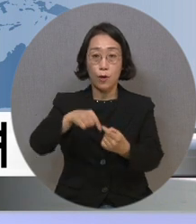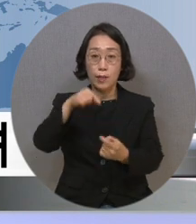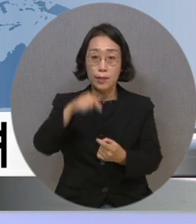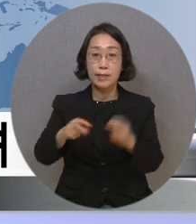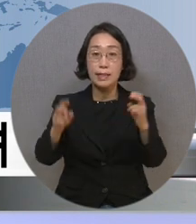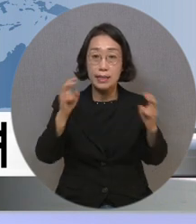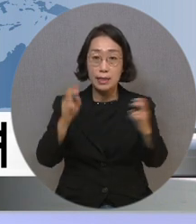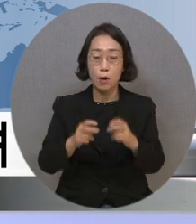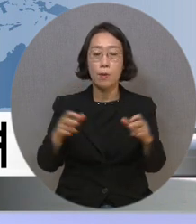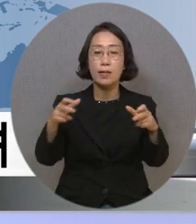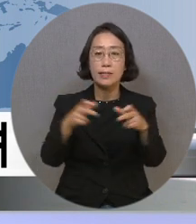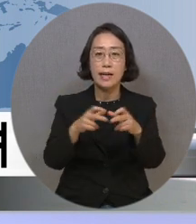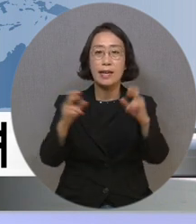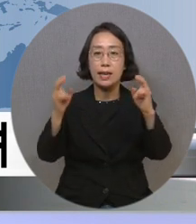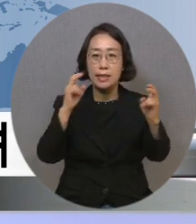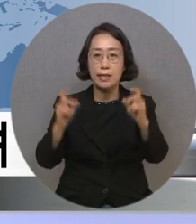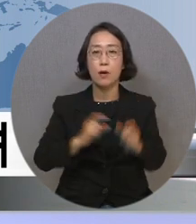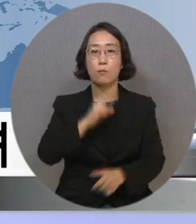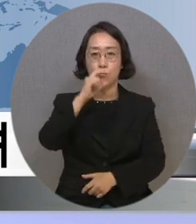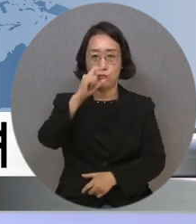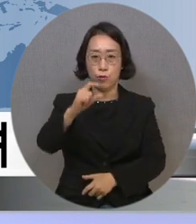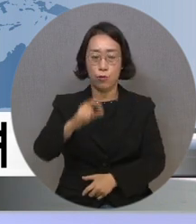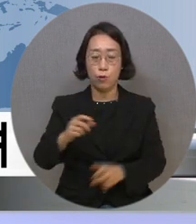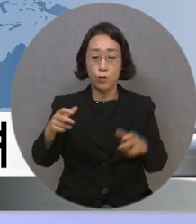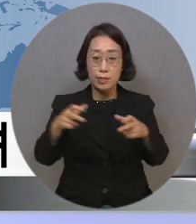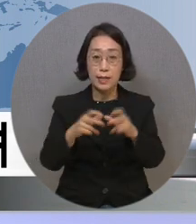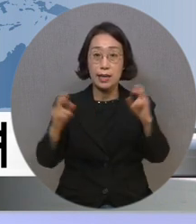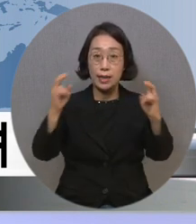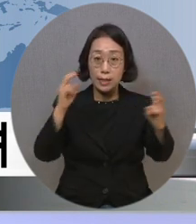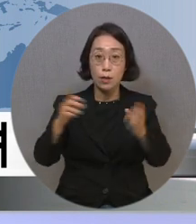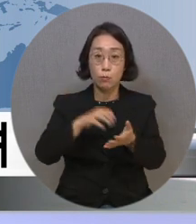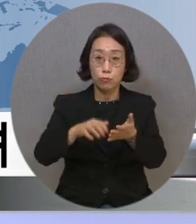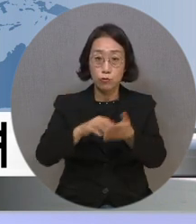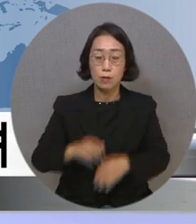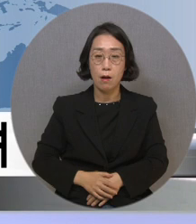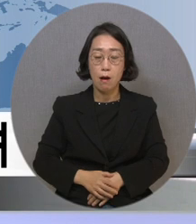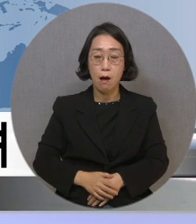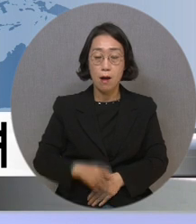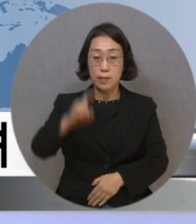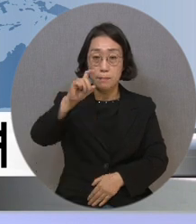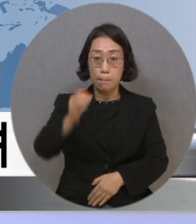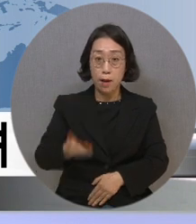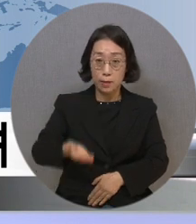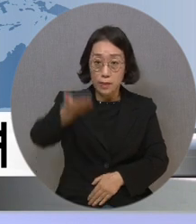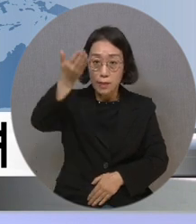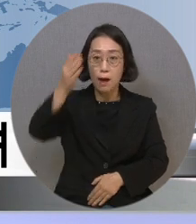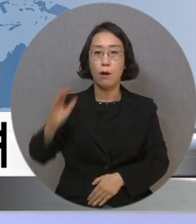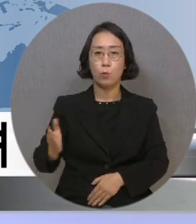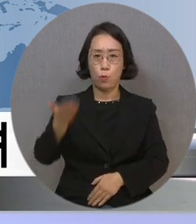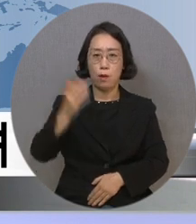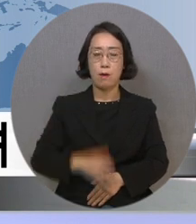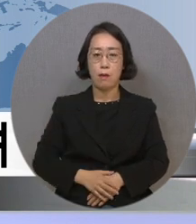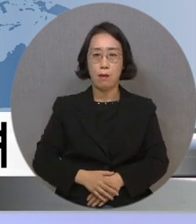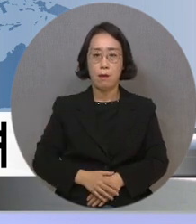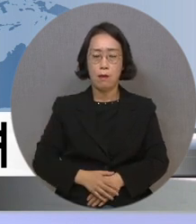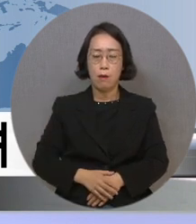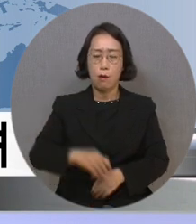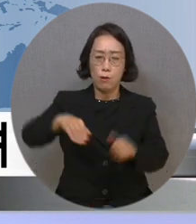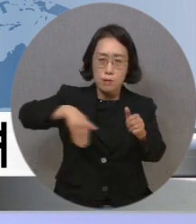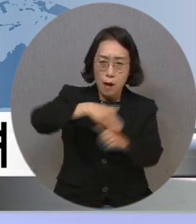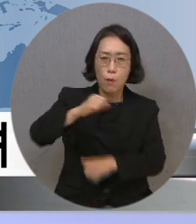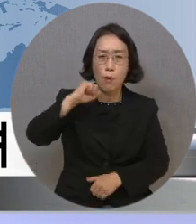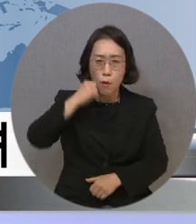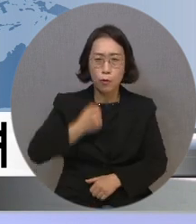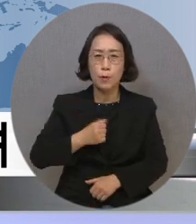기업을 장애인 기업이라고 합니다. 이러한 장애인 기업의 수가 어느덧 10만을 넘어섰는데요. 숱한 위기와